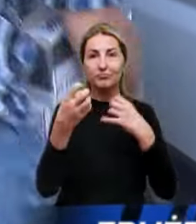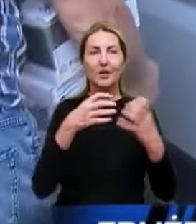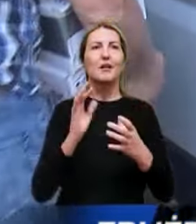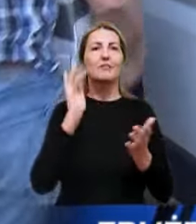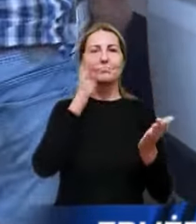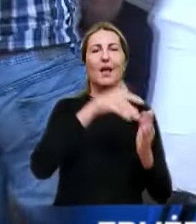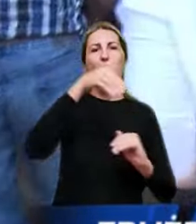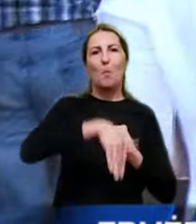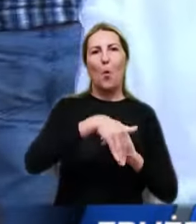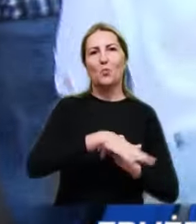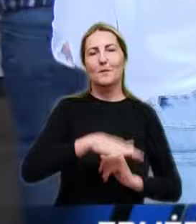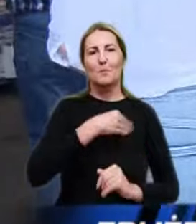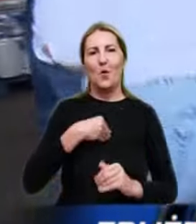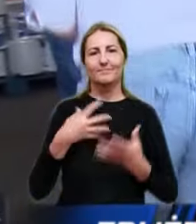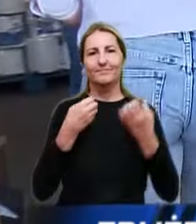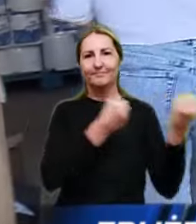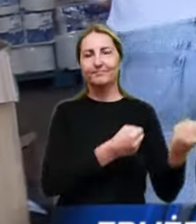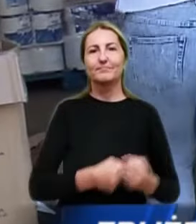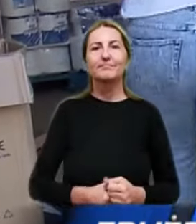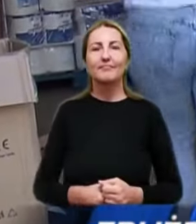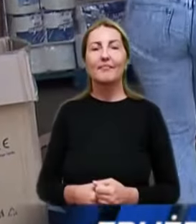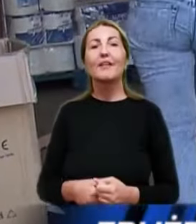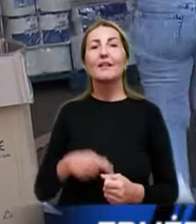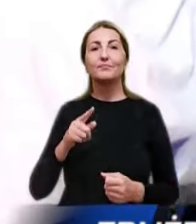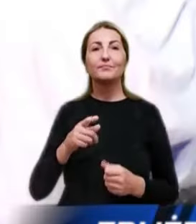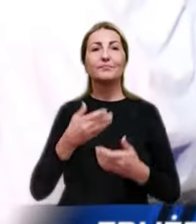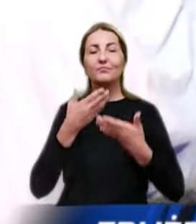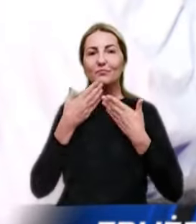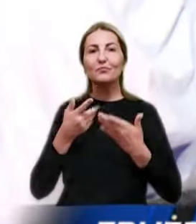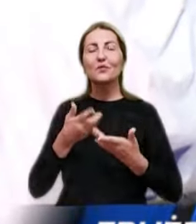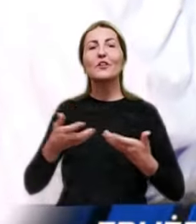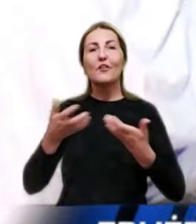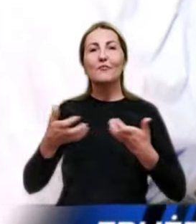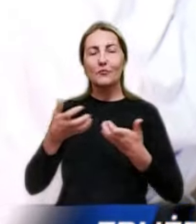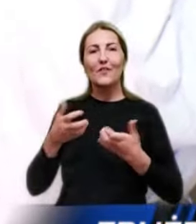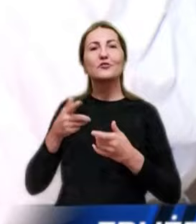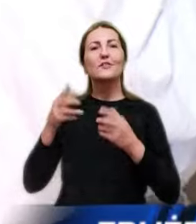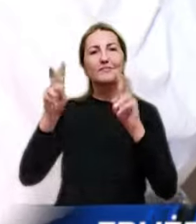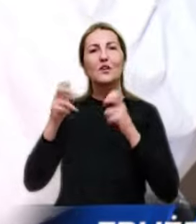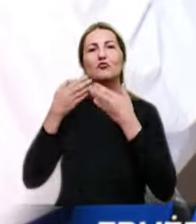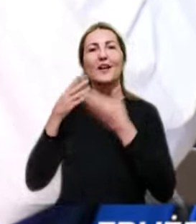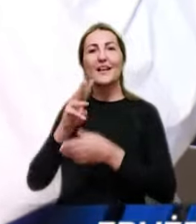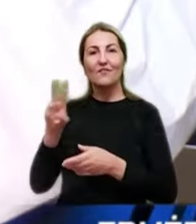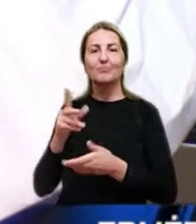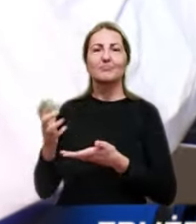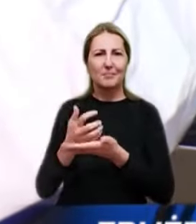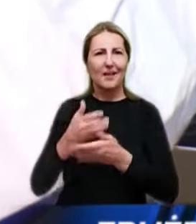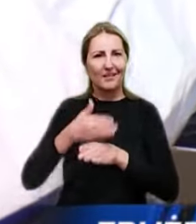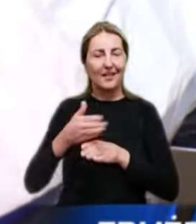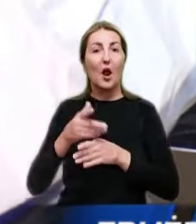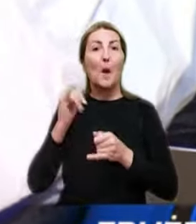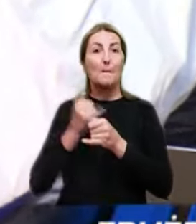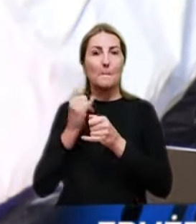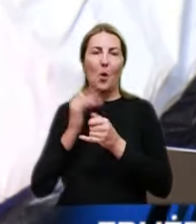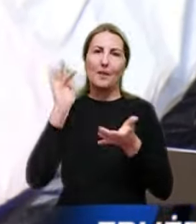to jedzenie? Jedzenia tam. W hali stowarzyszenia Dzięki Wam trwa rozładunek kolejnych darów. W piątek zebrane rzeczy trafią do Centrum Logistycznego